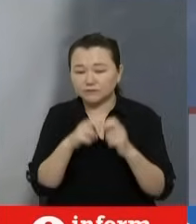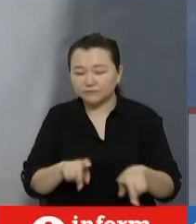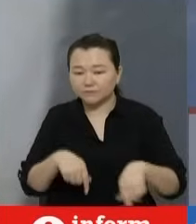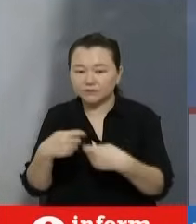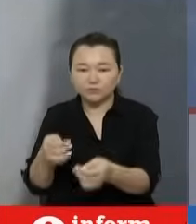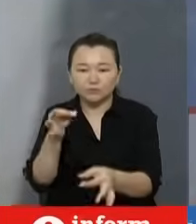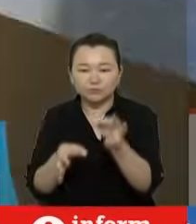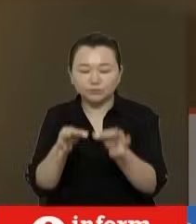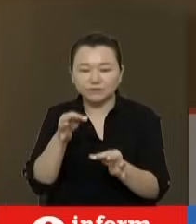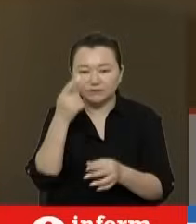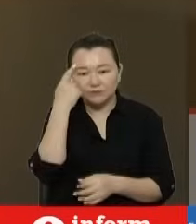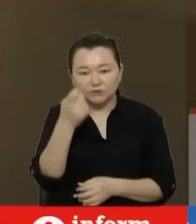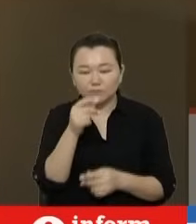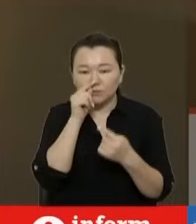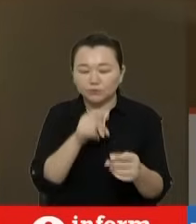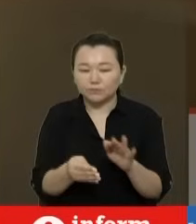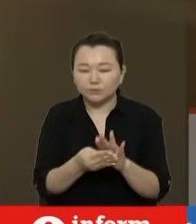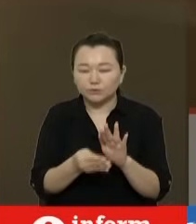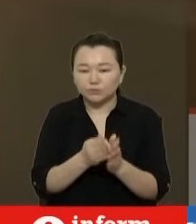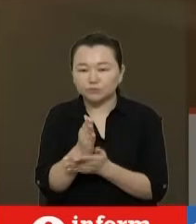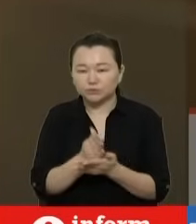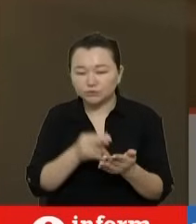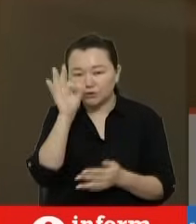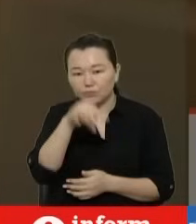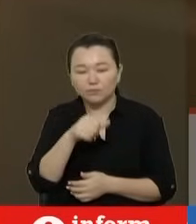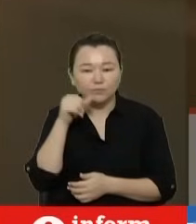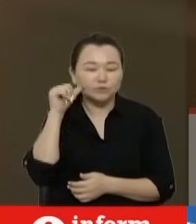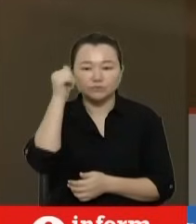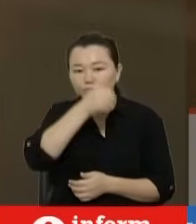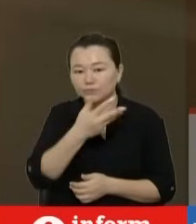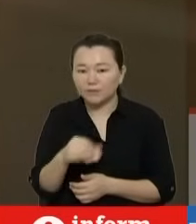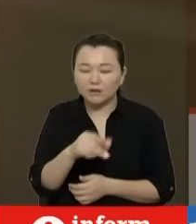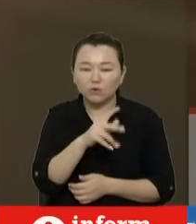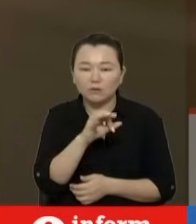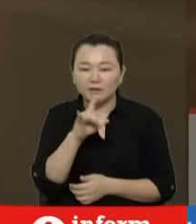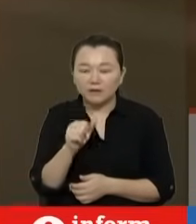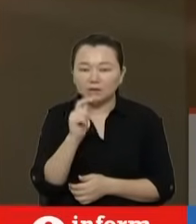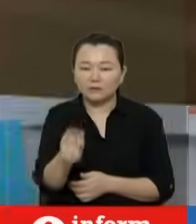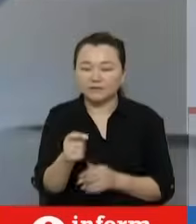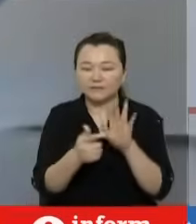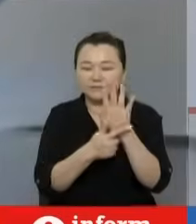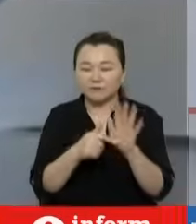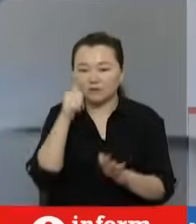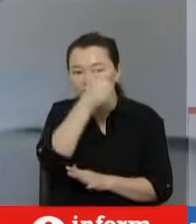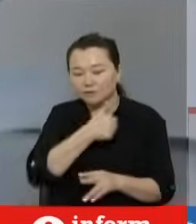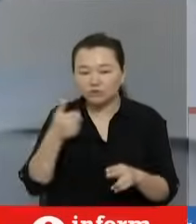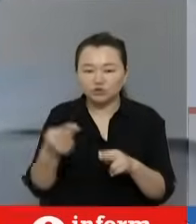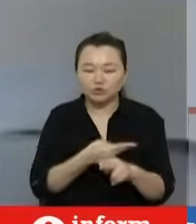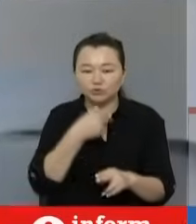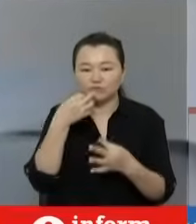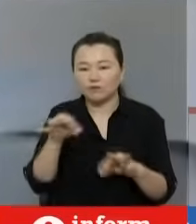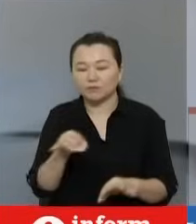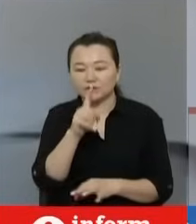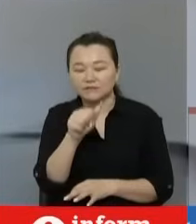суд, сообщили в антикоррупционной службе. Напомню, в мае прошлого года Гульмиру Сатыбалды приговорили к 7 годам лишения свободы